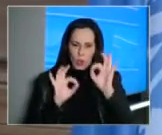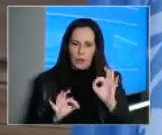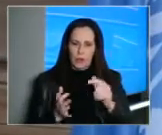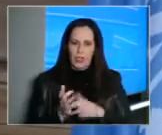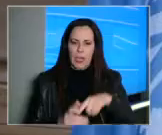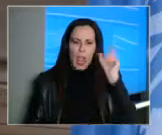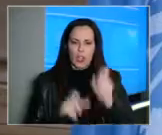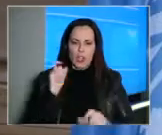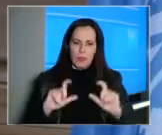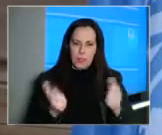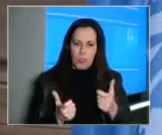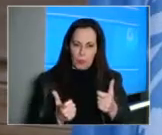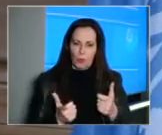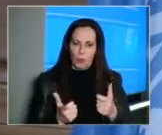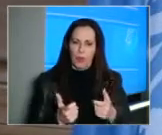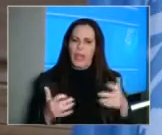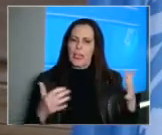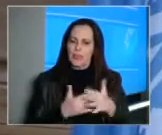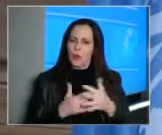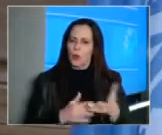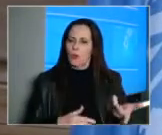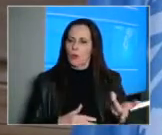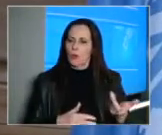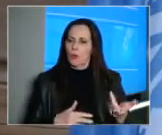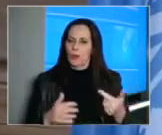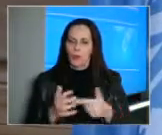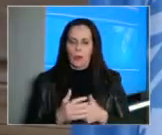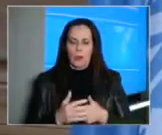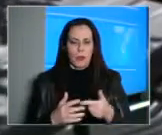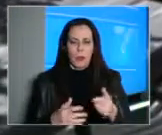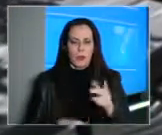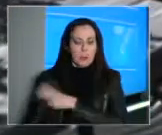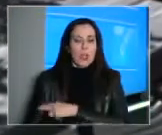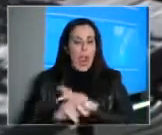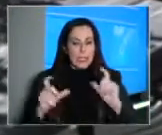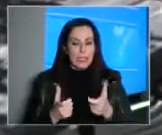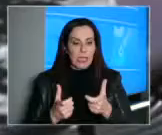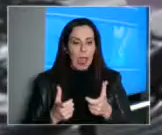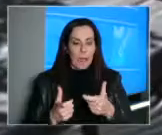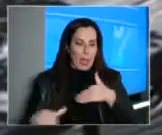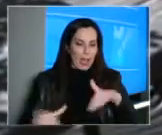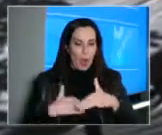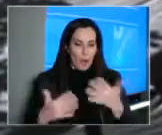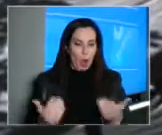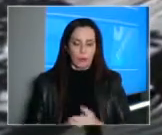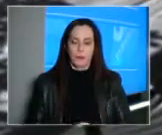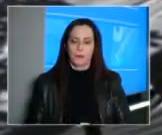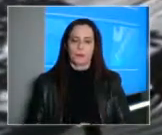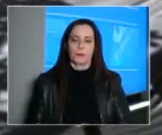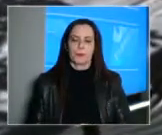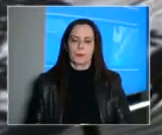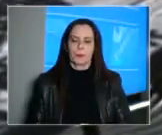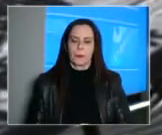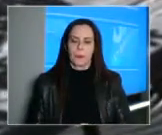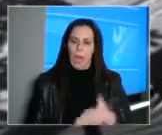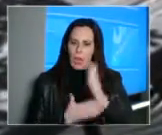disproportionné que parmi les personnes qui ont été arrêtées, enfin leur identité contrôlée dans les rues,